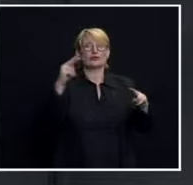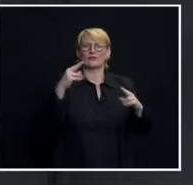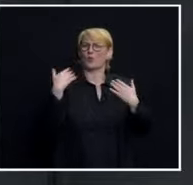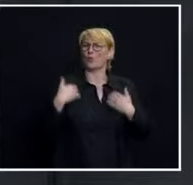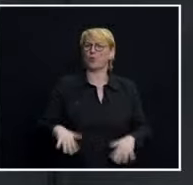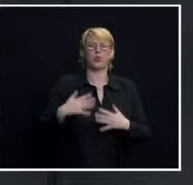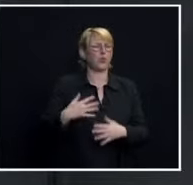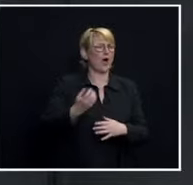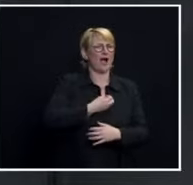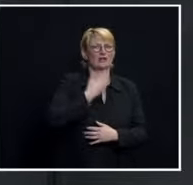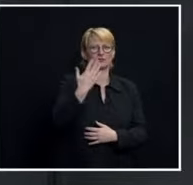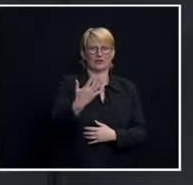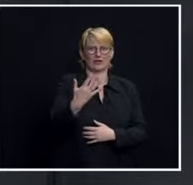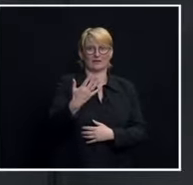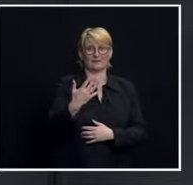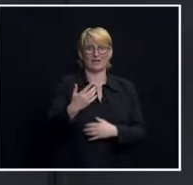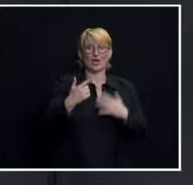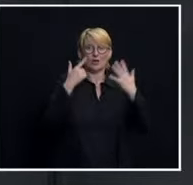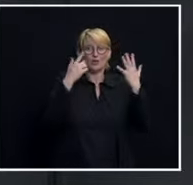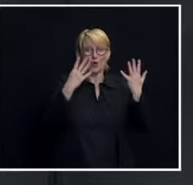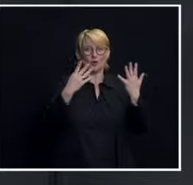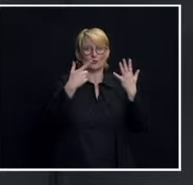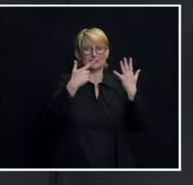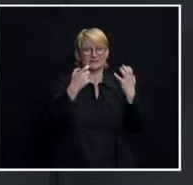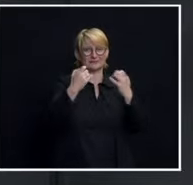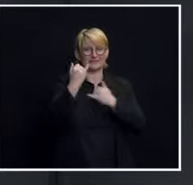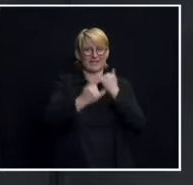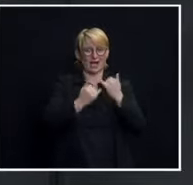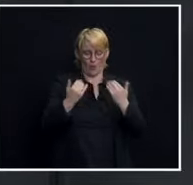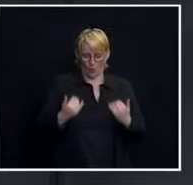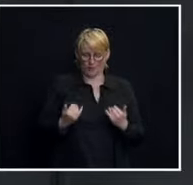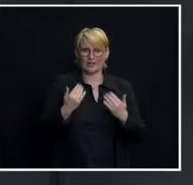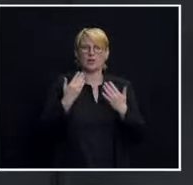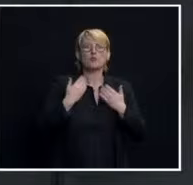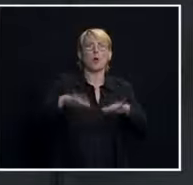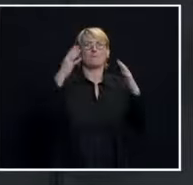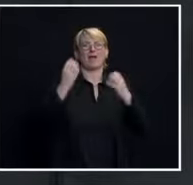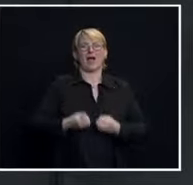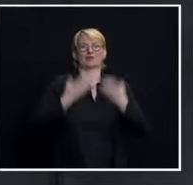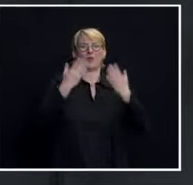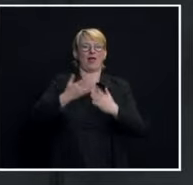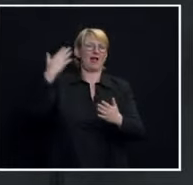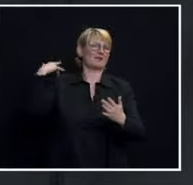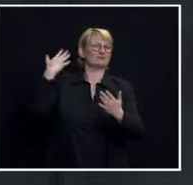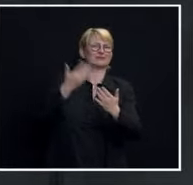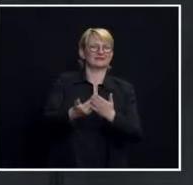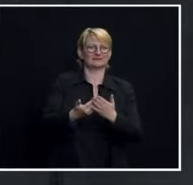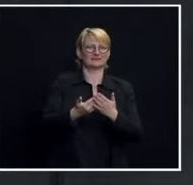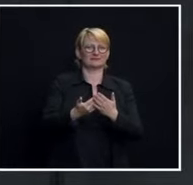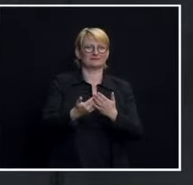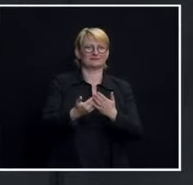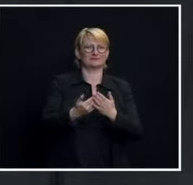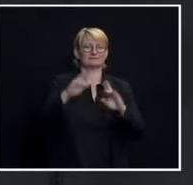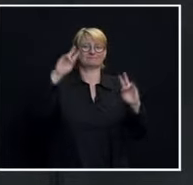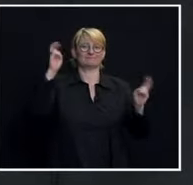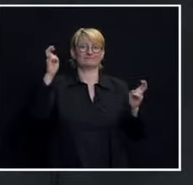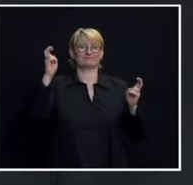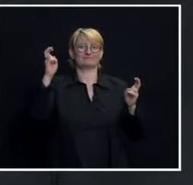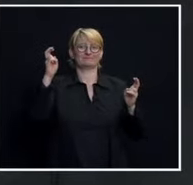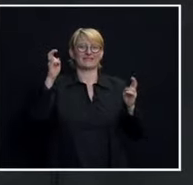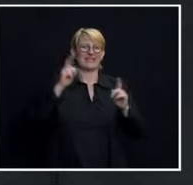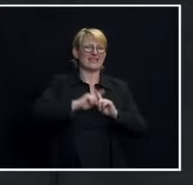nie seit 79 Jahren. Und sie lautet: Nie wieder ist